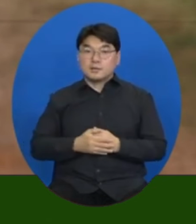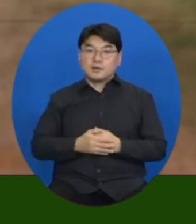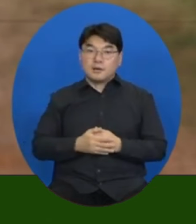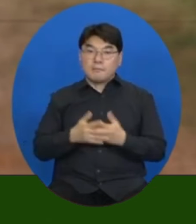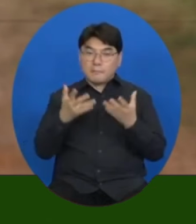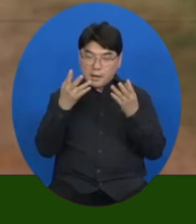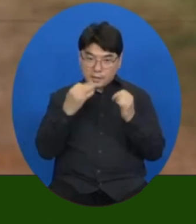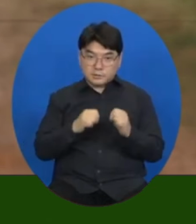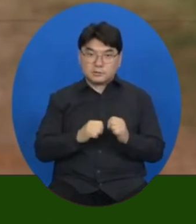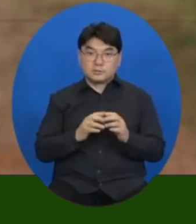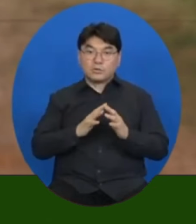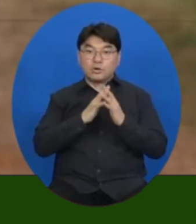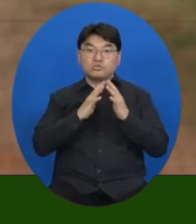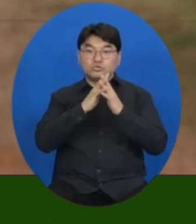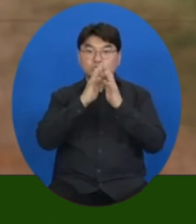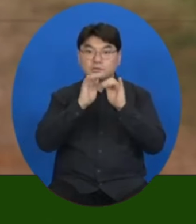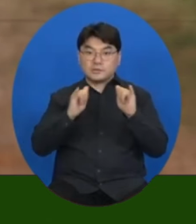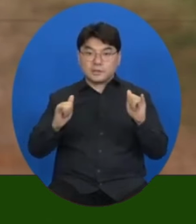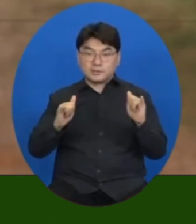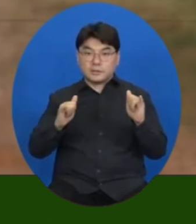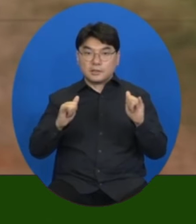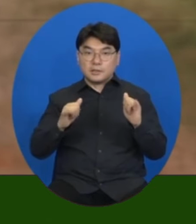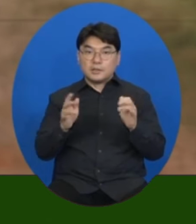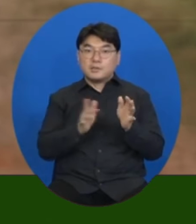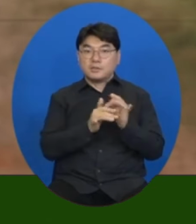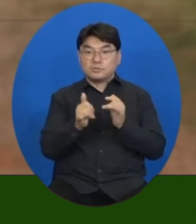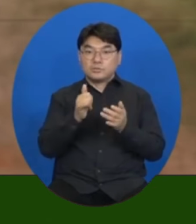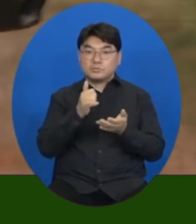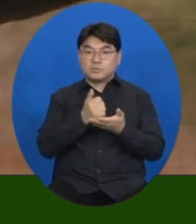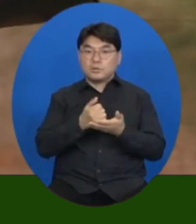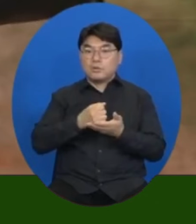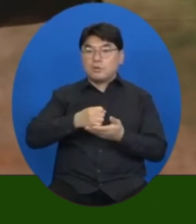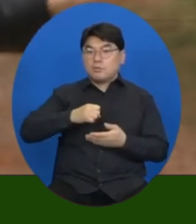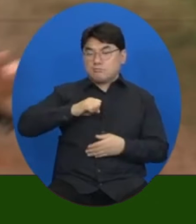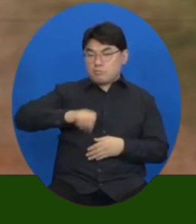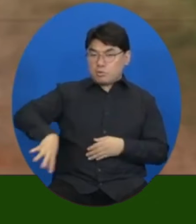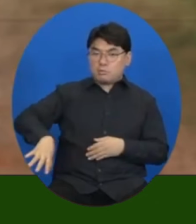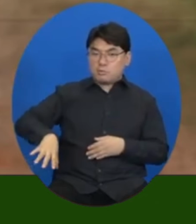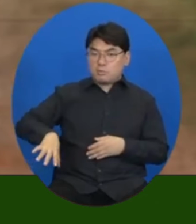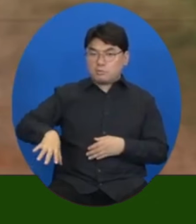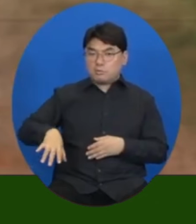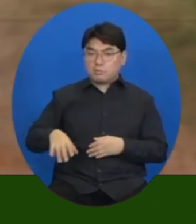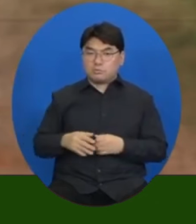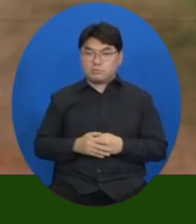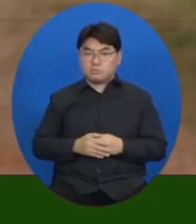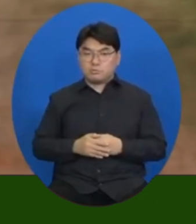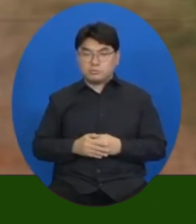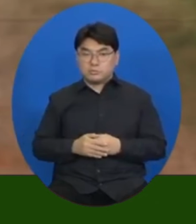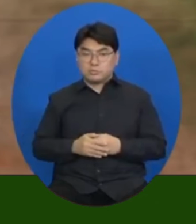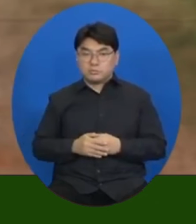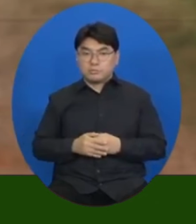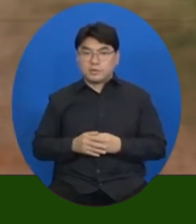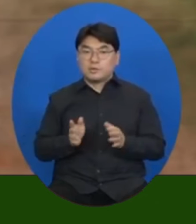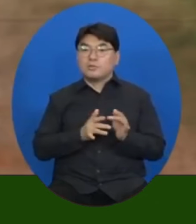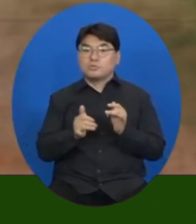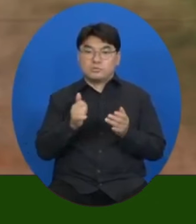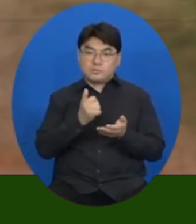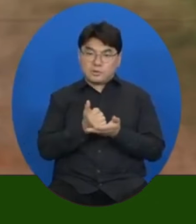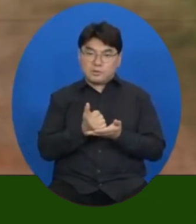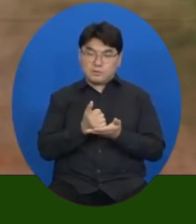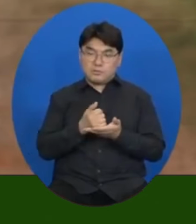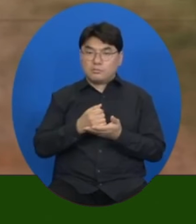건축자들이 어떻게 했다고 했습니까 예수님을 마치 필요 없는 돌처럼 버렸다고 했어요 그니까 자신의 인생에 예수 그리스도는 필요 없는 자야